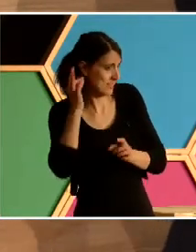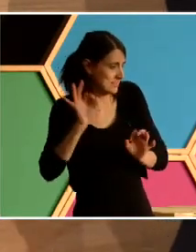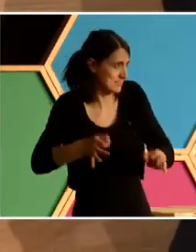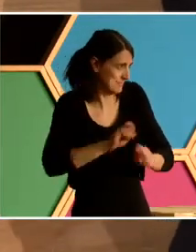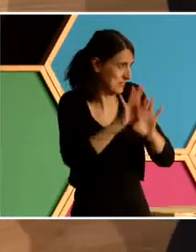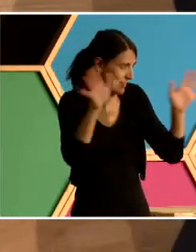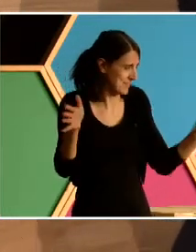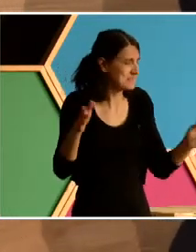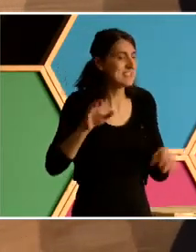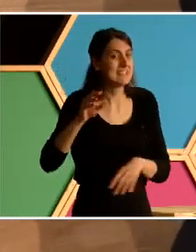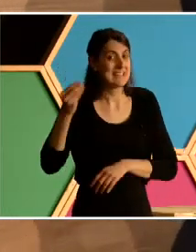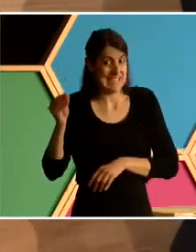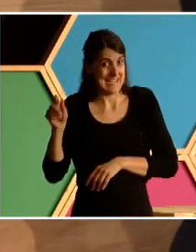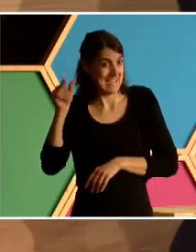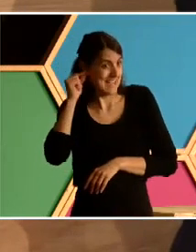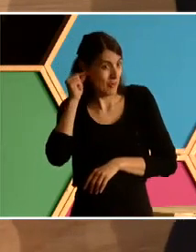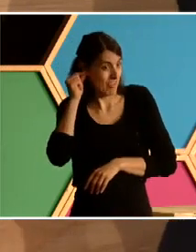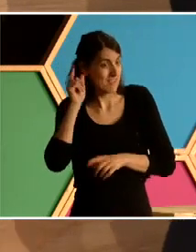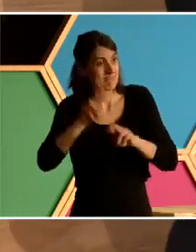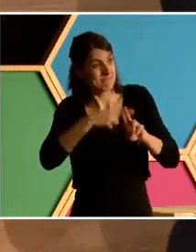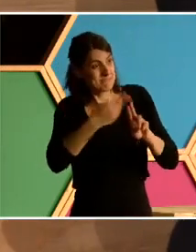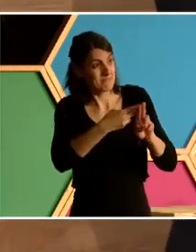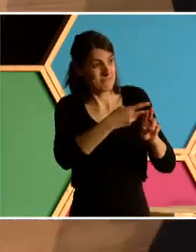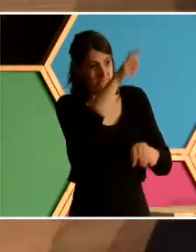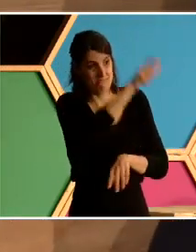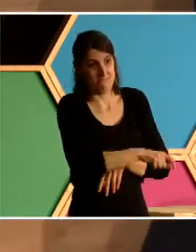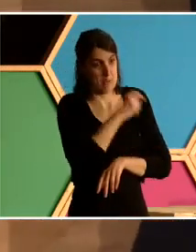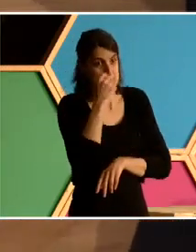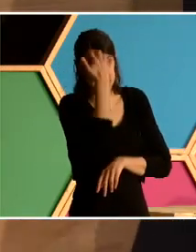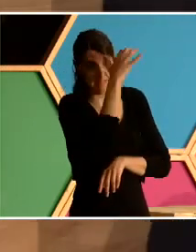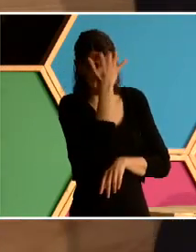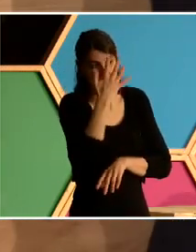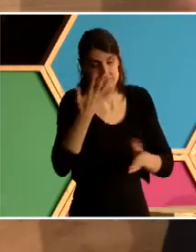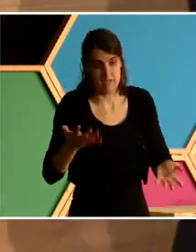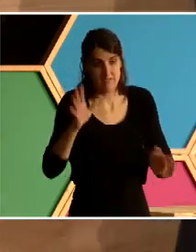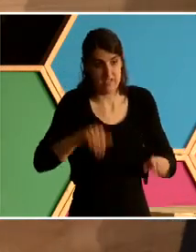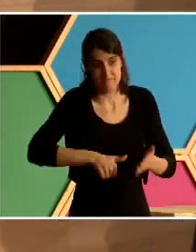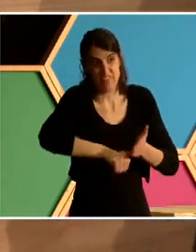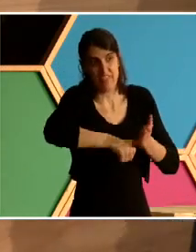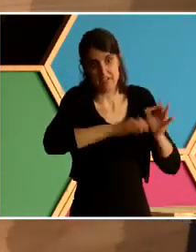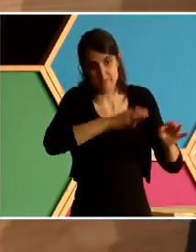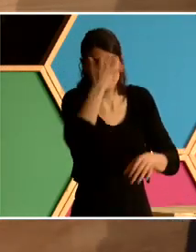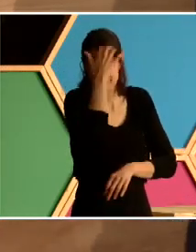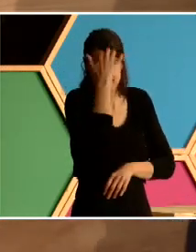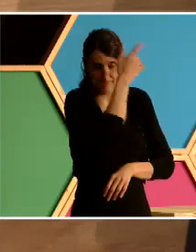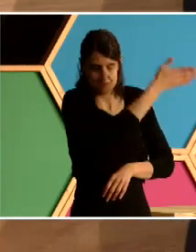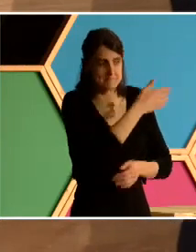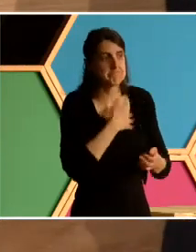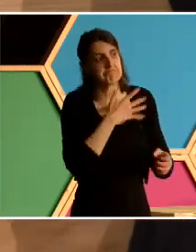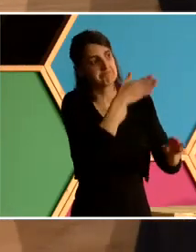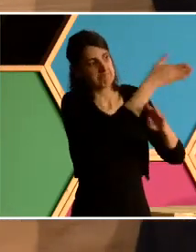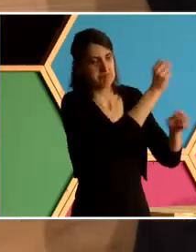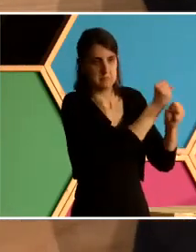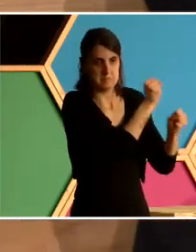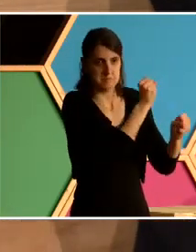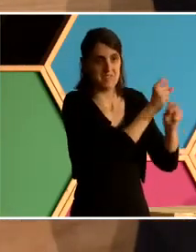seva neboda es va casar amb un nord-americà, va adquirir la nacionalitat nord-americana. Se'n van acudir als Estats Units i es va posar a treballar en una